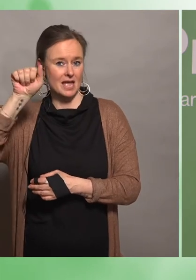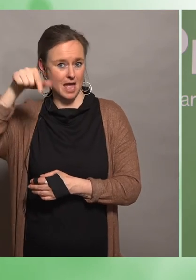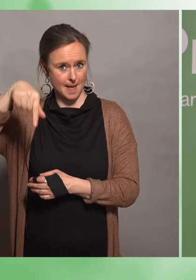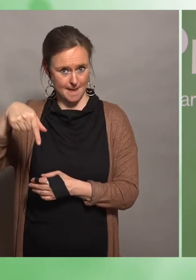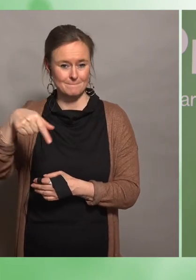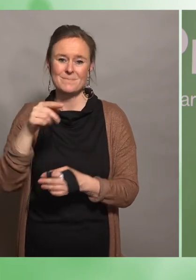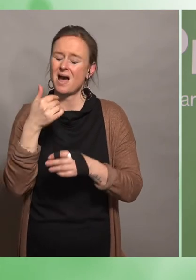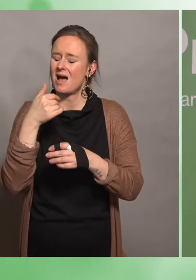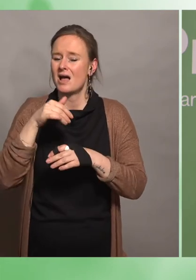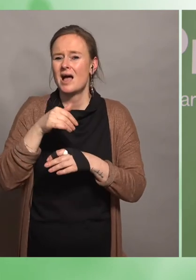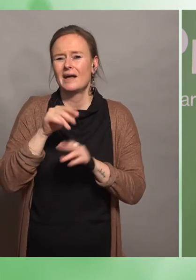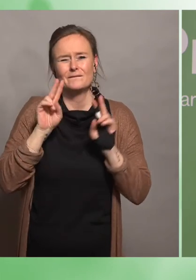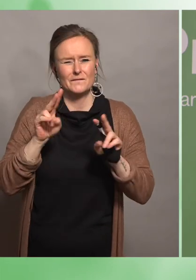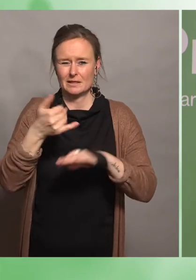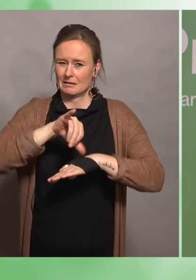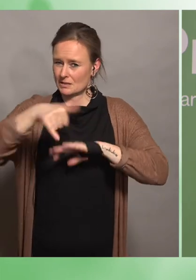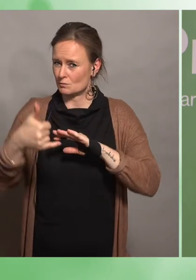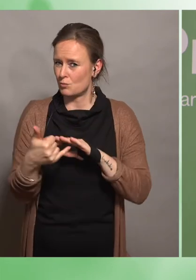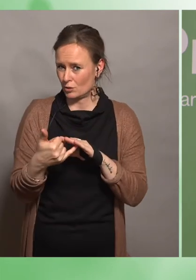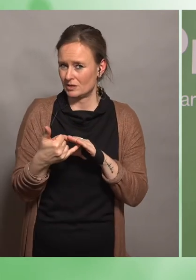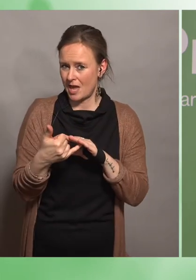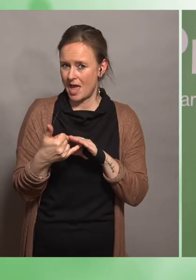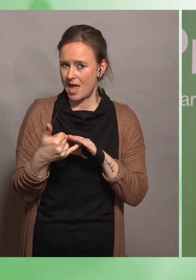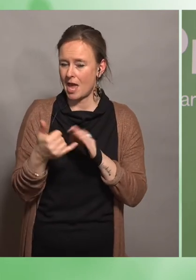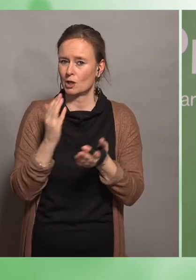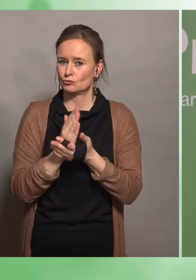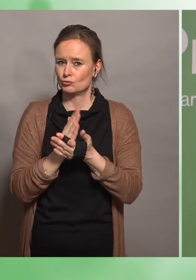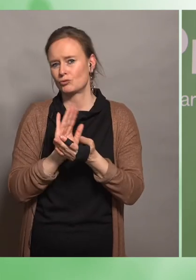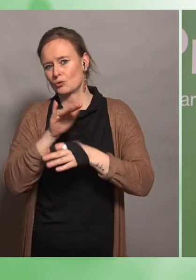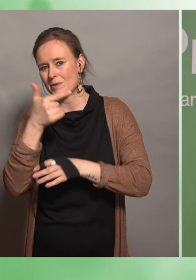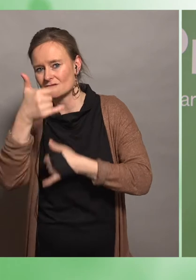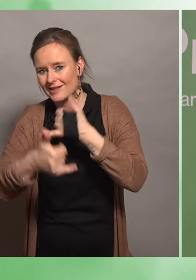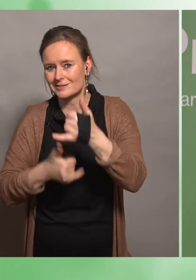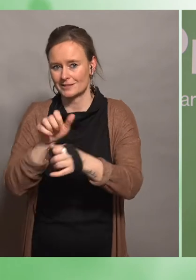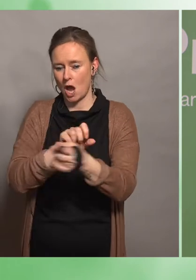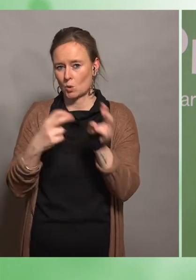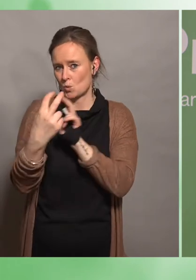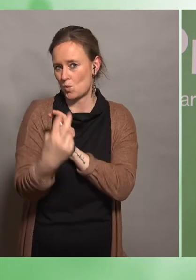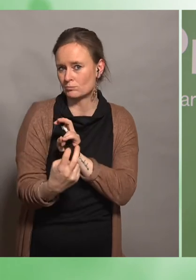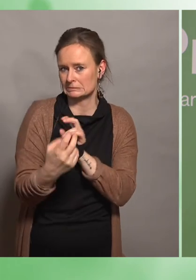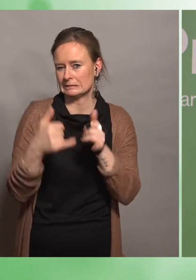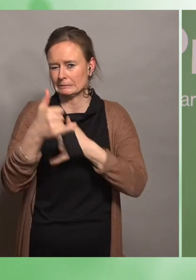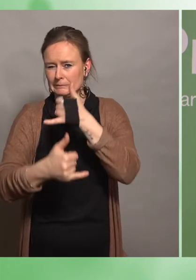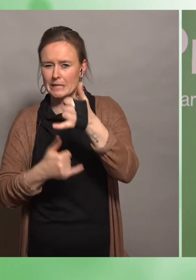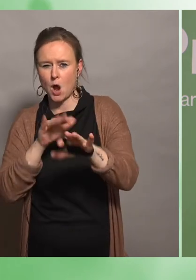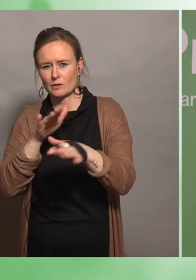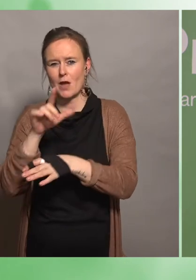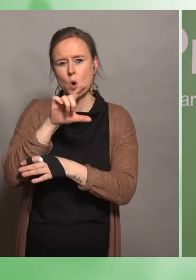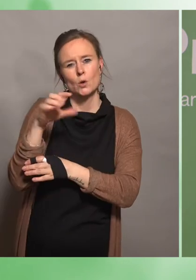erwähnt worden, seit mittlerweile über 20 Jahren, umsetzen dürfen und wo wir im Jahr ungefähr 150